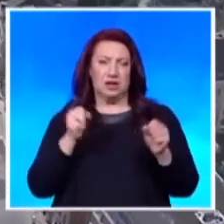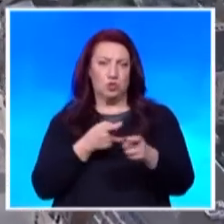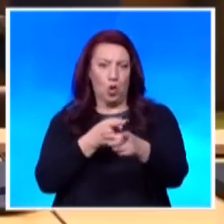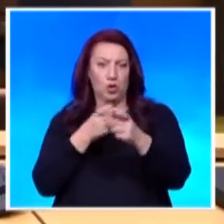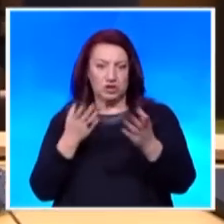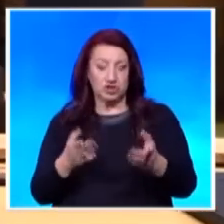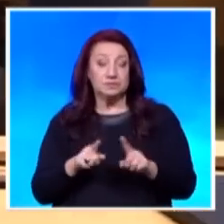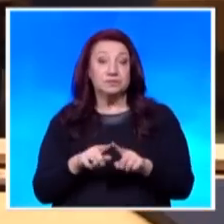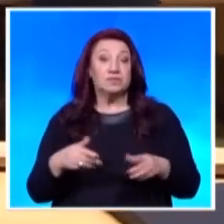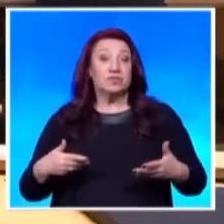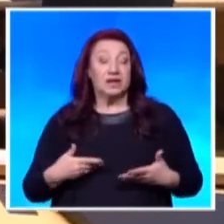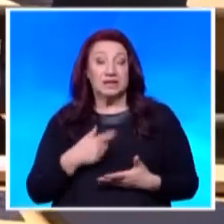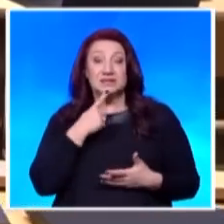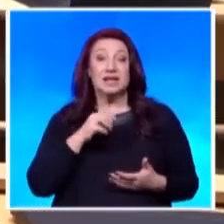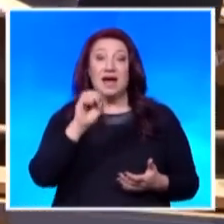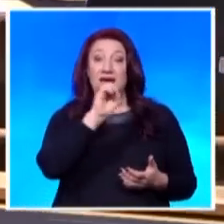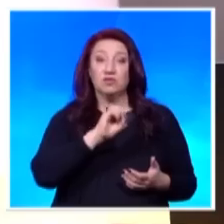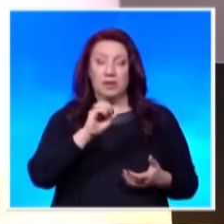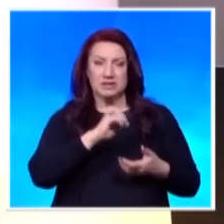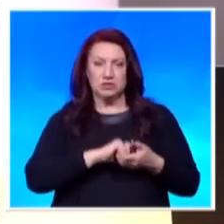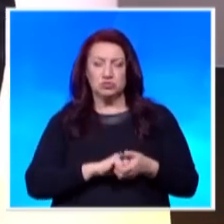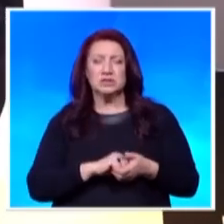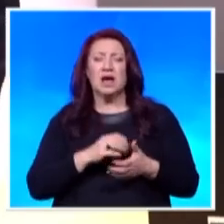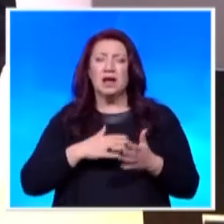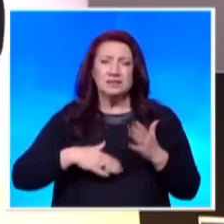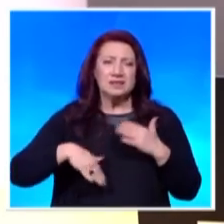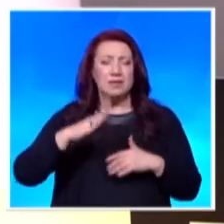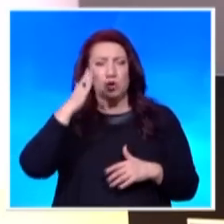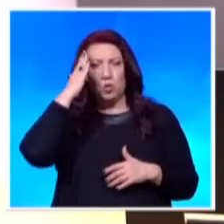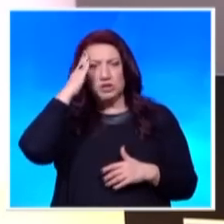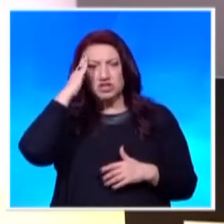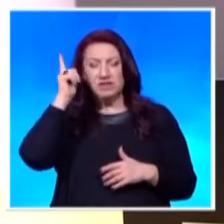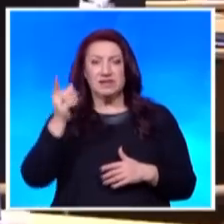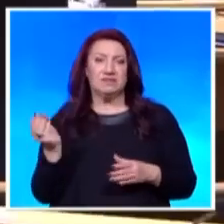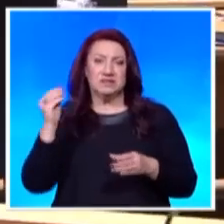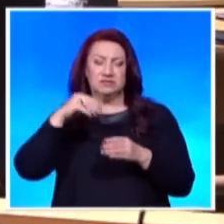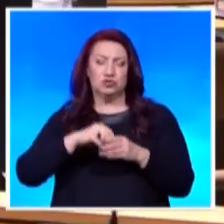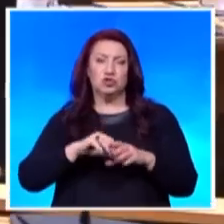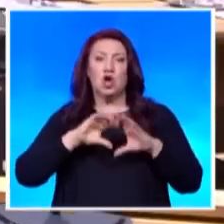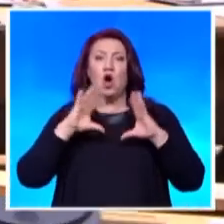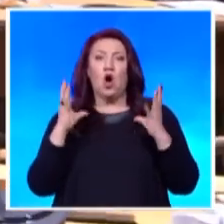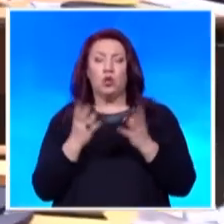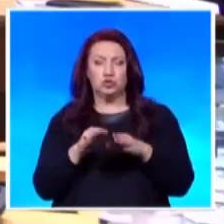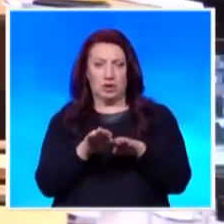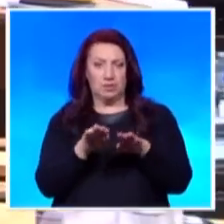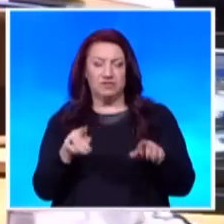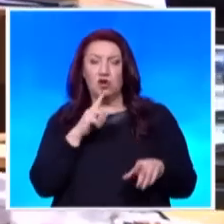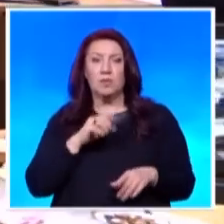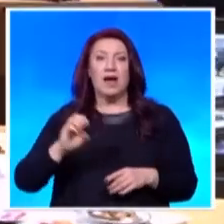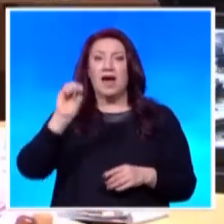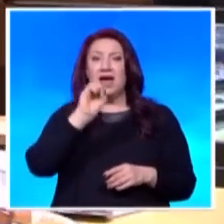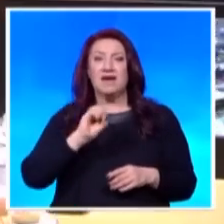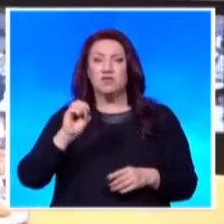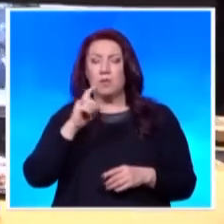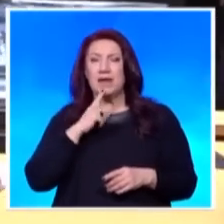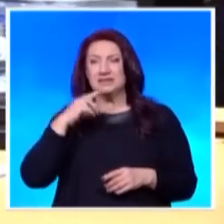съюз възможно най-много държави членки да се включат в общата платформа на Европейската агенция по отбрана за общи поръчки на боеприпаси за